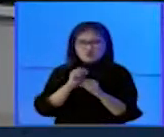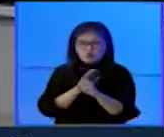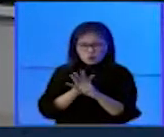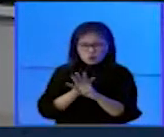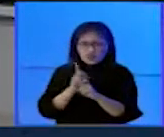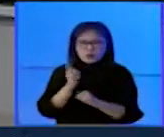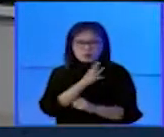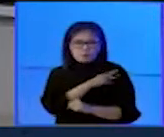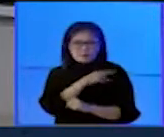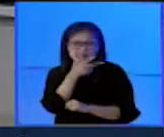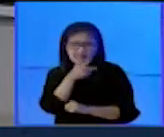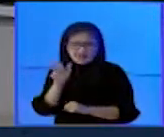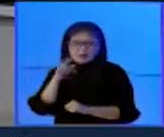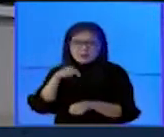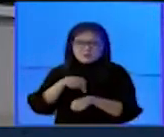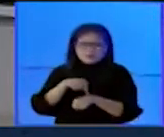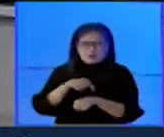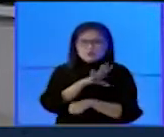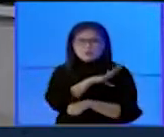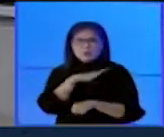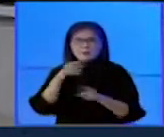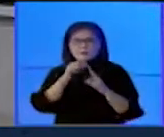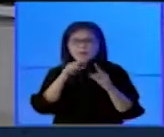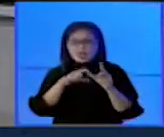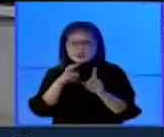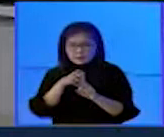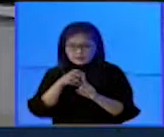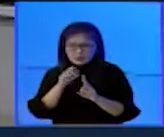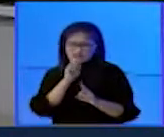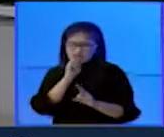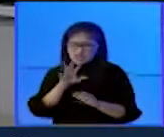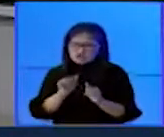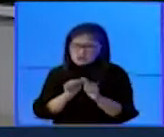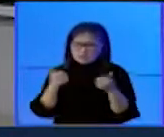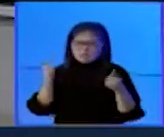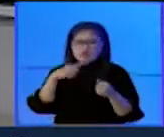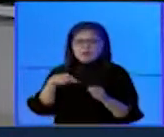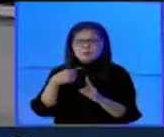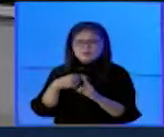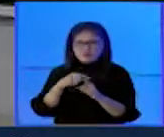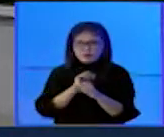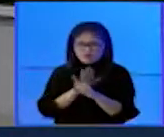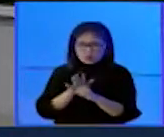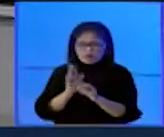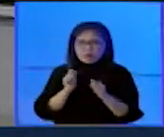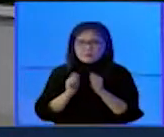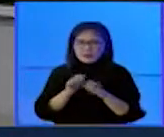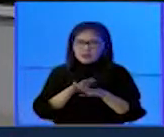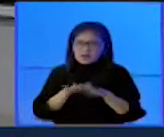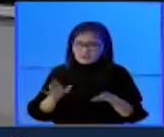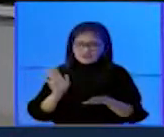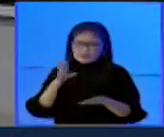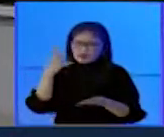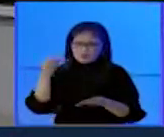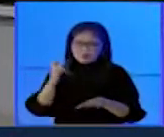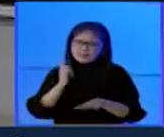tips Bupati Kerawang mengisi waktu selama PSBB setelah dinyatakan sembuh dari COVID-19. Lebaran aman, gak mudik,